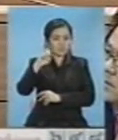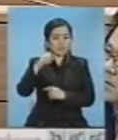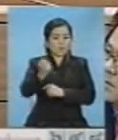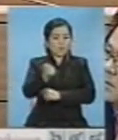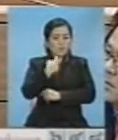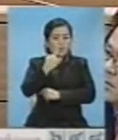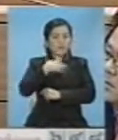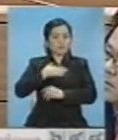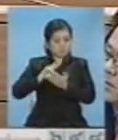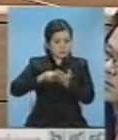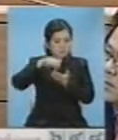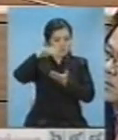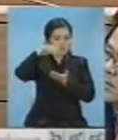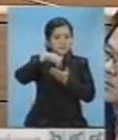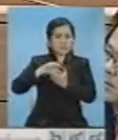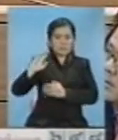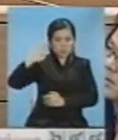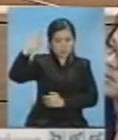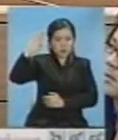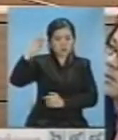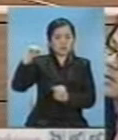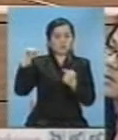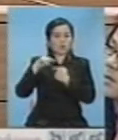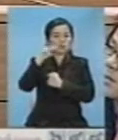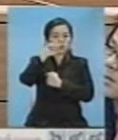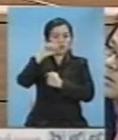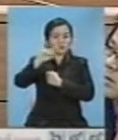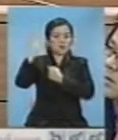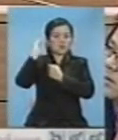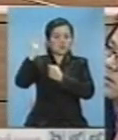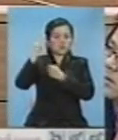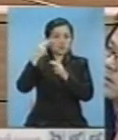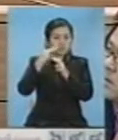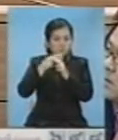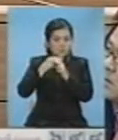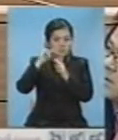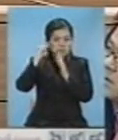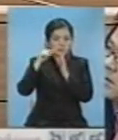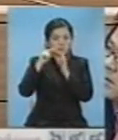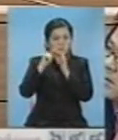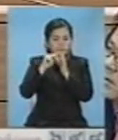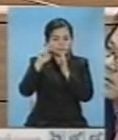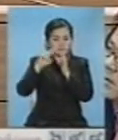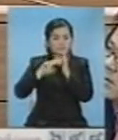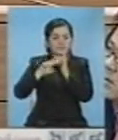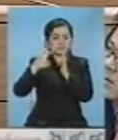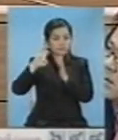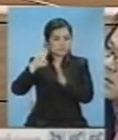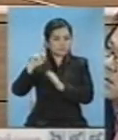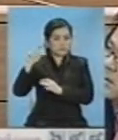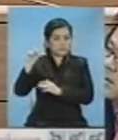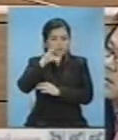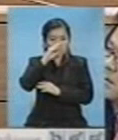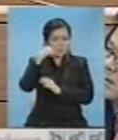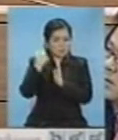งท่านคุณจุรินทร์นั้นเนี่ยเป็นการให้ความเคารพและไม่ให้ต้องถอนคำพูดไม่ใช่หมายความว่าไม่ใช่พูดผิด